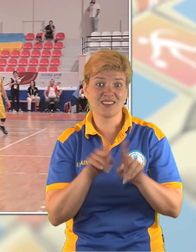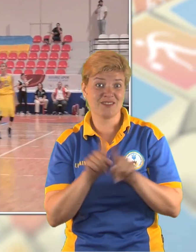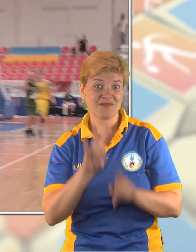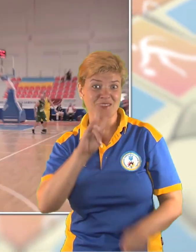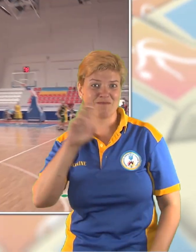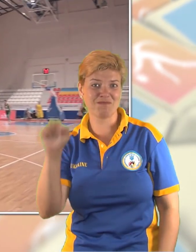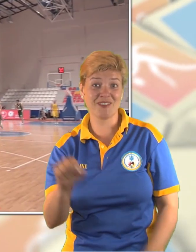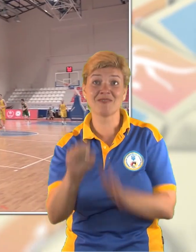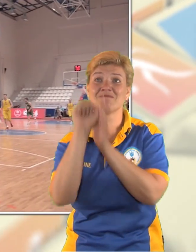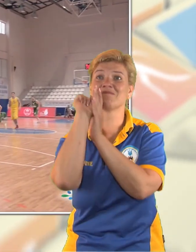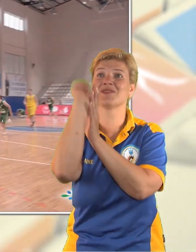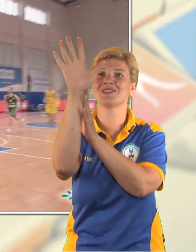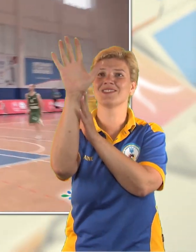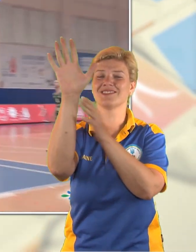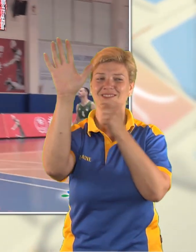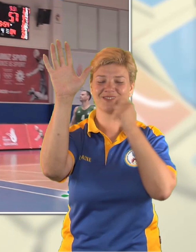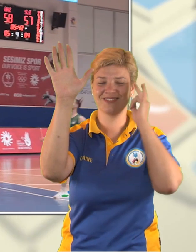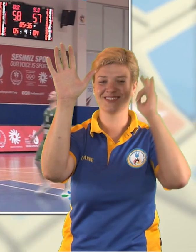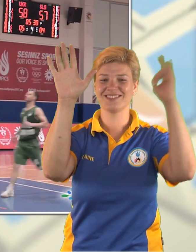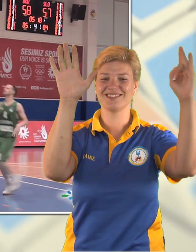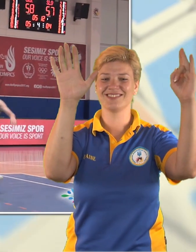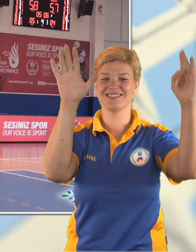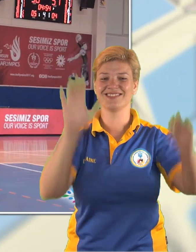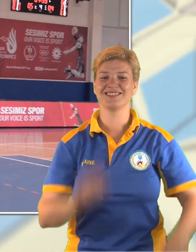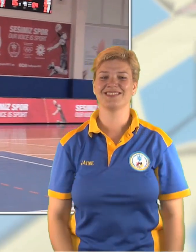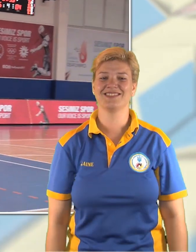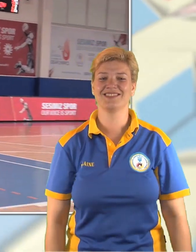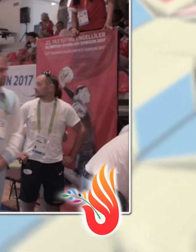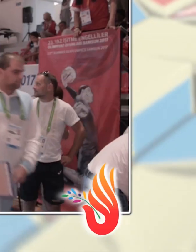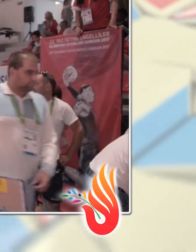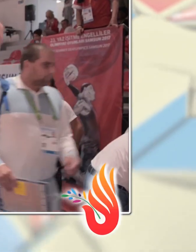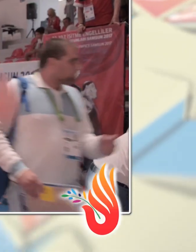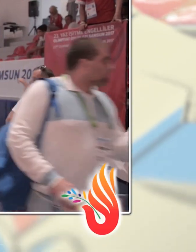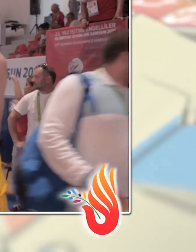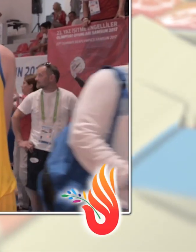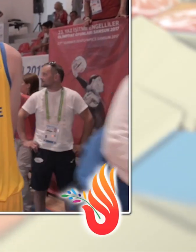в NBA. Вирішальний кидок разом із фінальною сиреною.